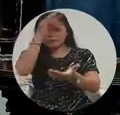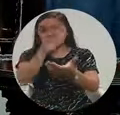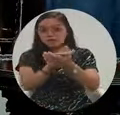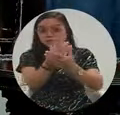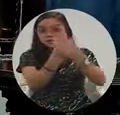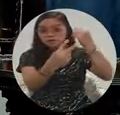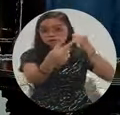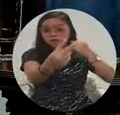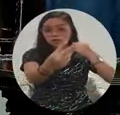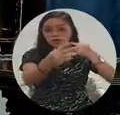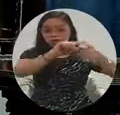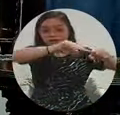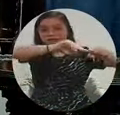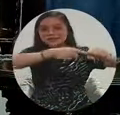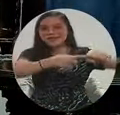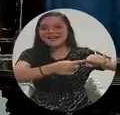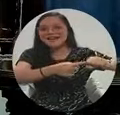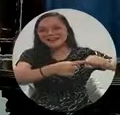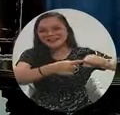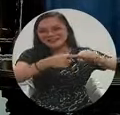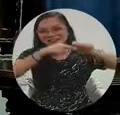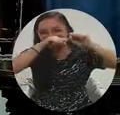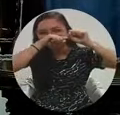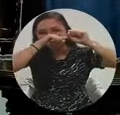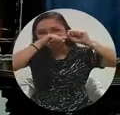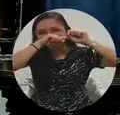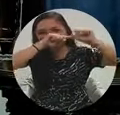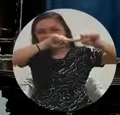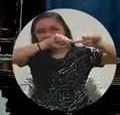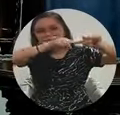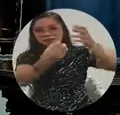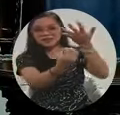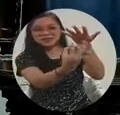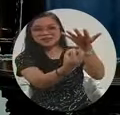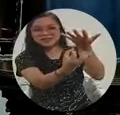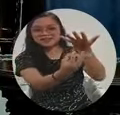ko. Hindi nga usahay mga asawa, tamad man.